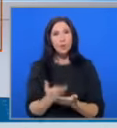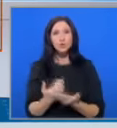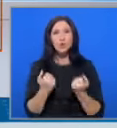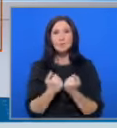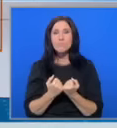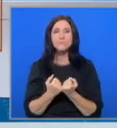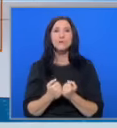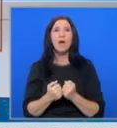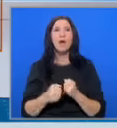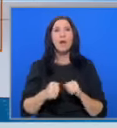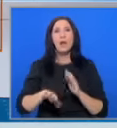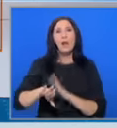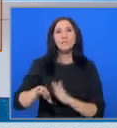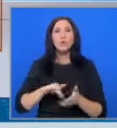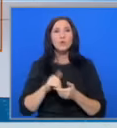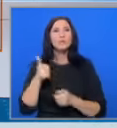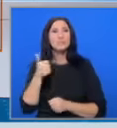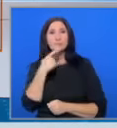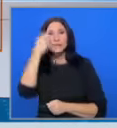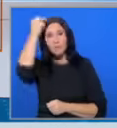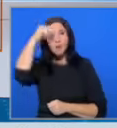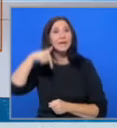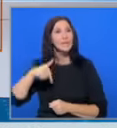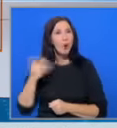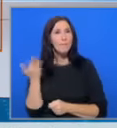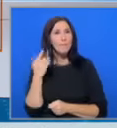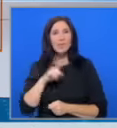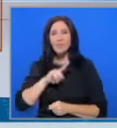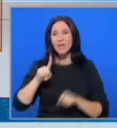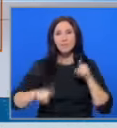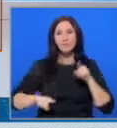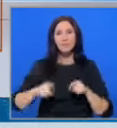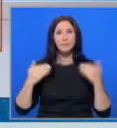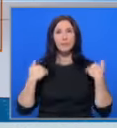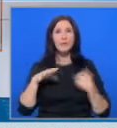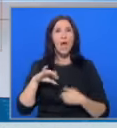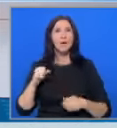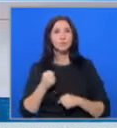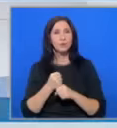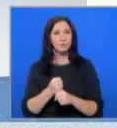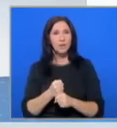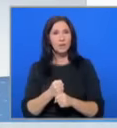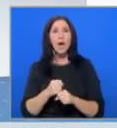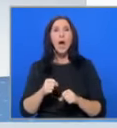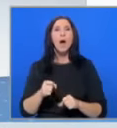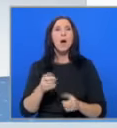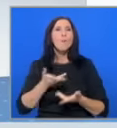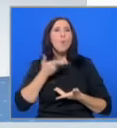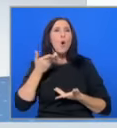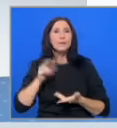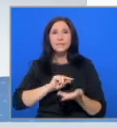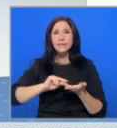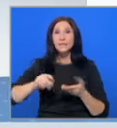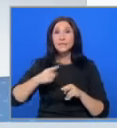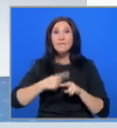от местната лява коалиция БСП за България, Григорова беше и независим кандидат евродепутат. Поетът и сценарист